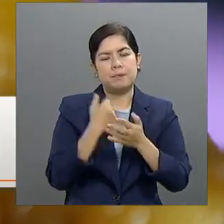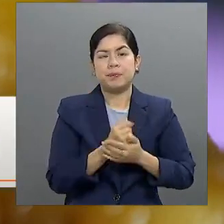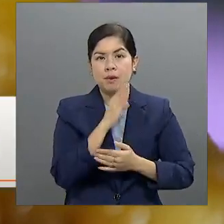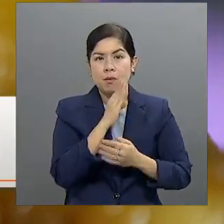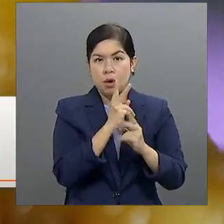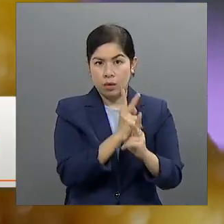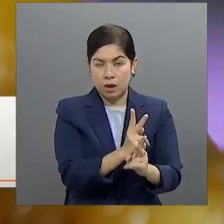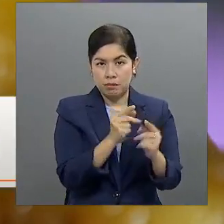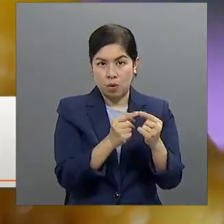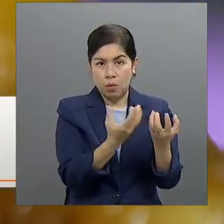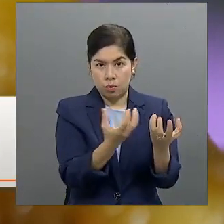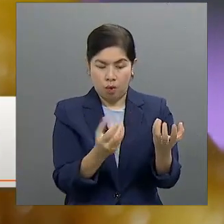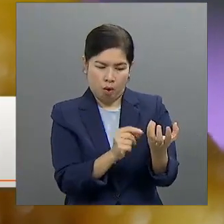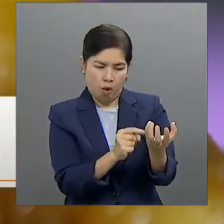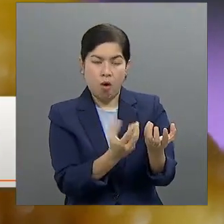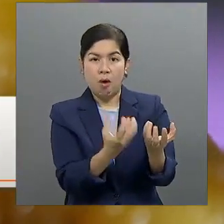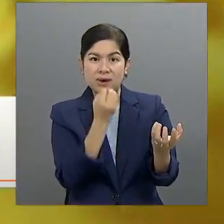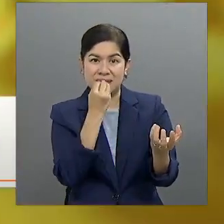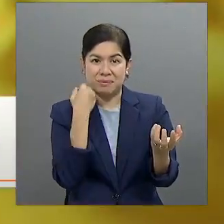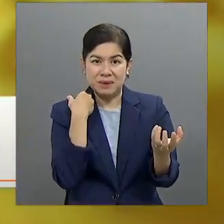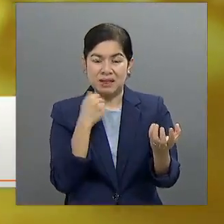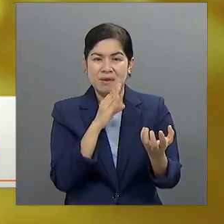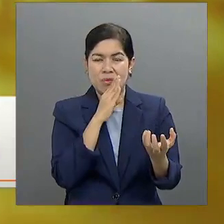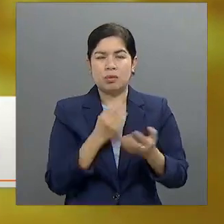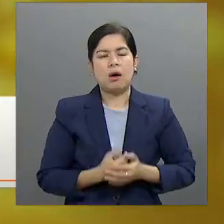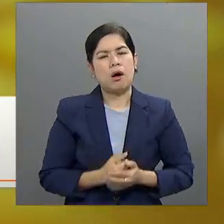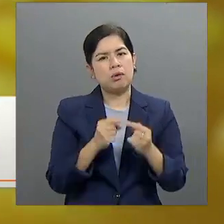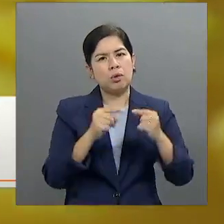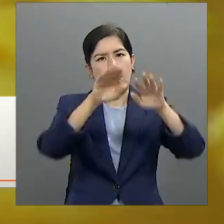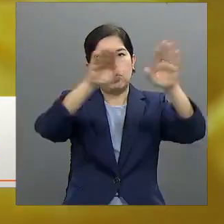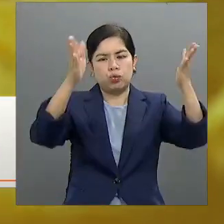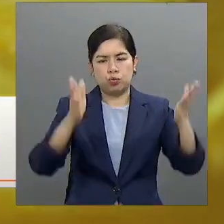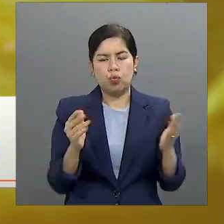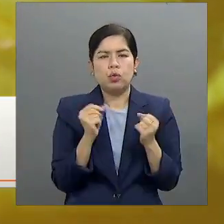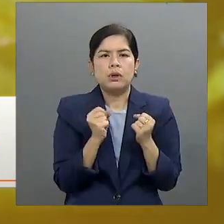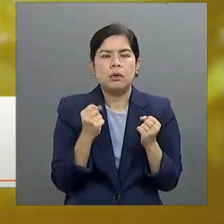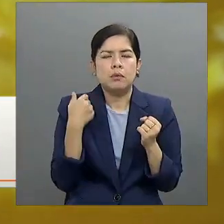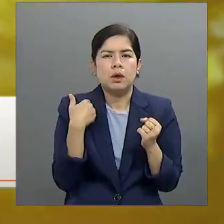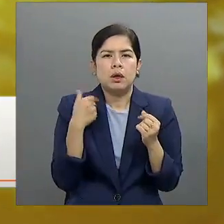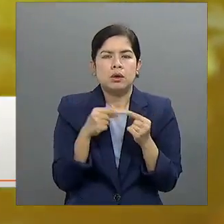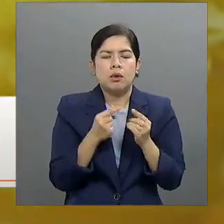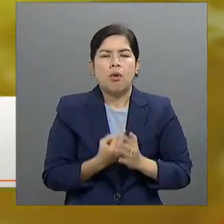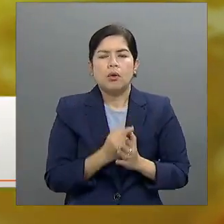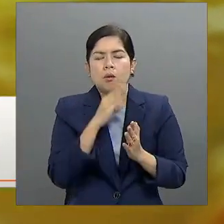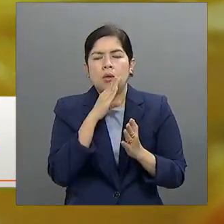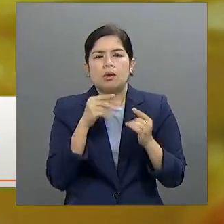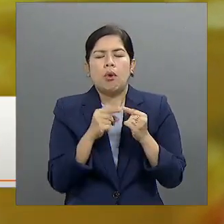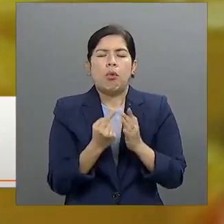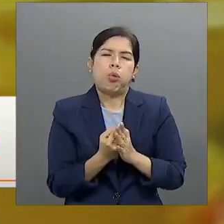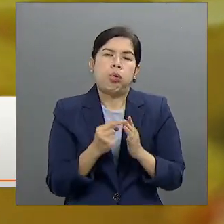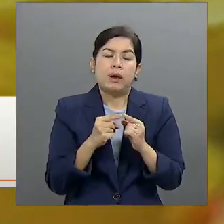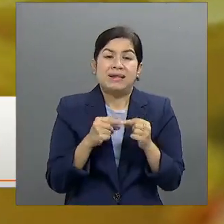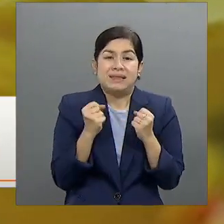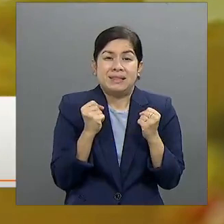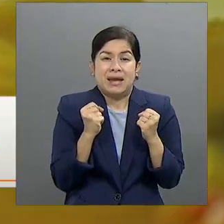ธีเช่นตู้เย็นทำความเย็นได้ไม่เพียงพอก็อาจจะทำให้เชื้อจุลินทรีย์เจริญเติบโตจนสร้างสารพิษที่มีผลต่อระบ